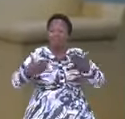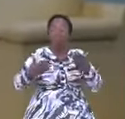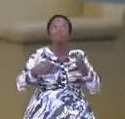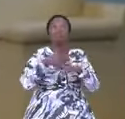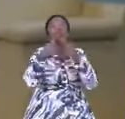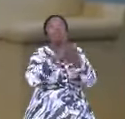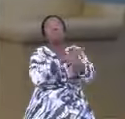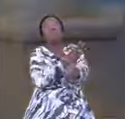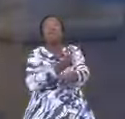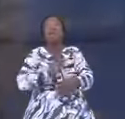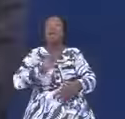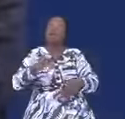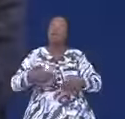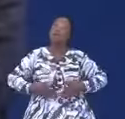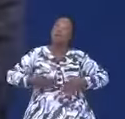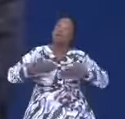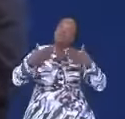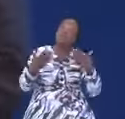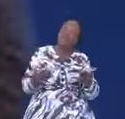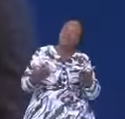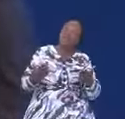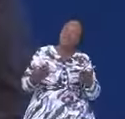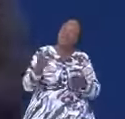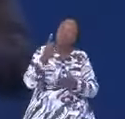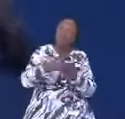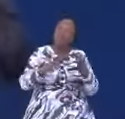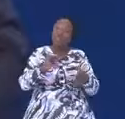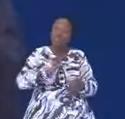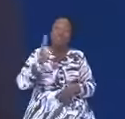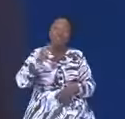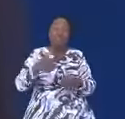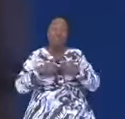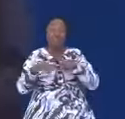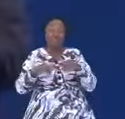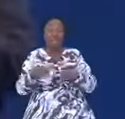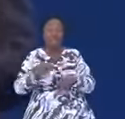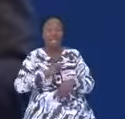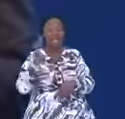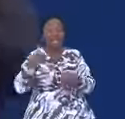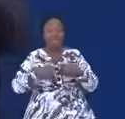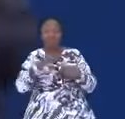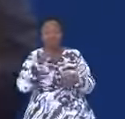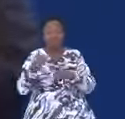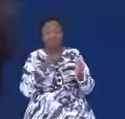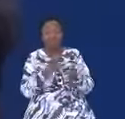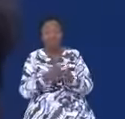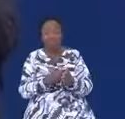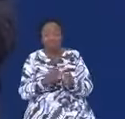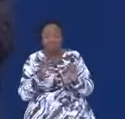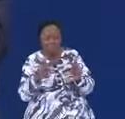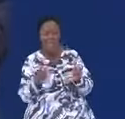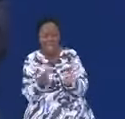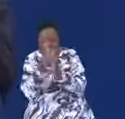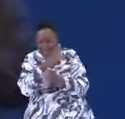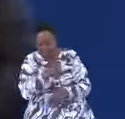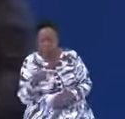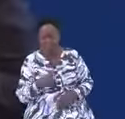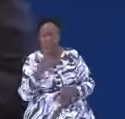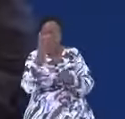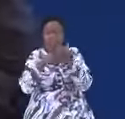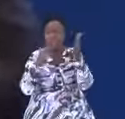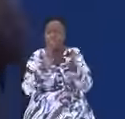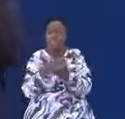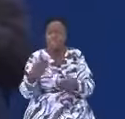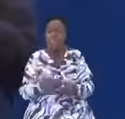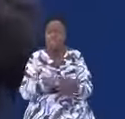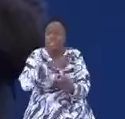ce que j ce que je devais faire je n'ai pas faire d'accord maintenant à quoi la chose en particulier bon en fait